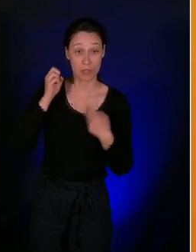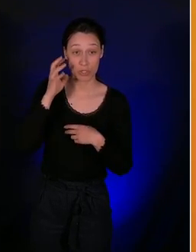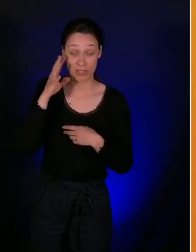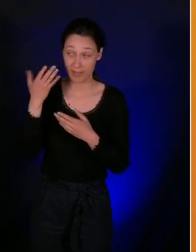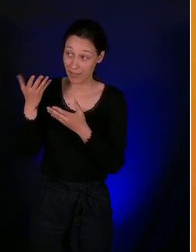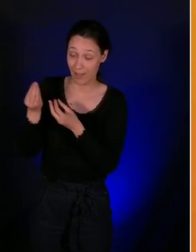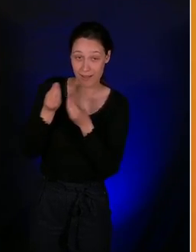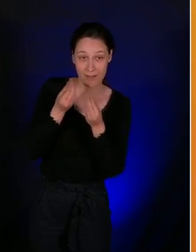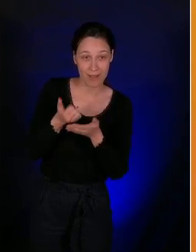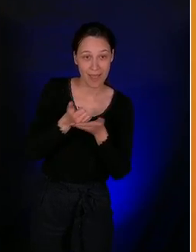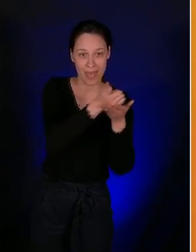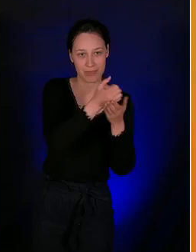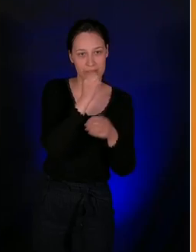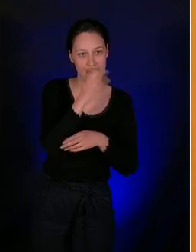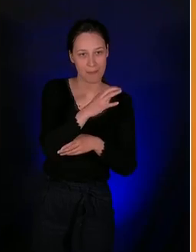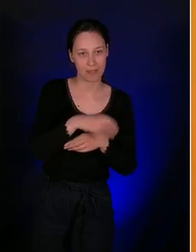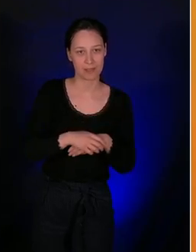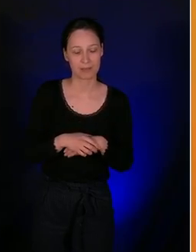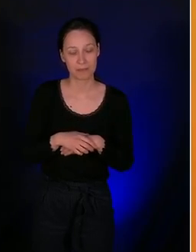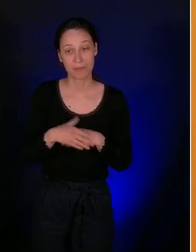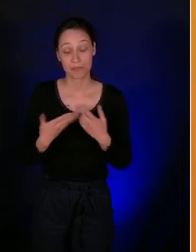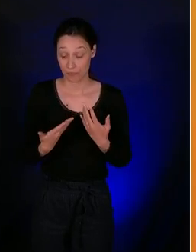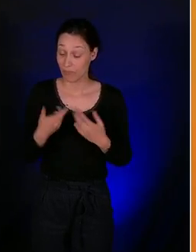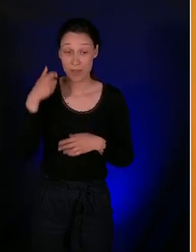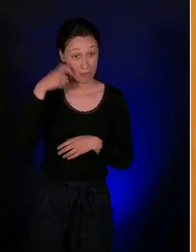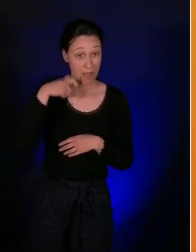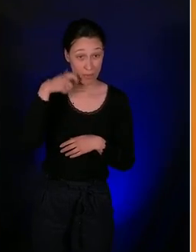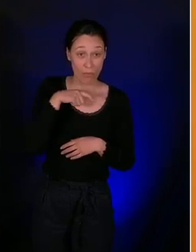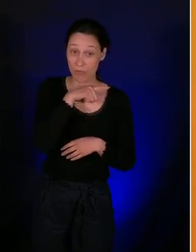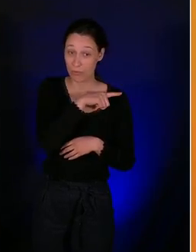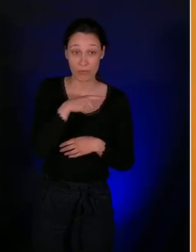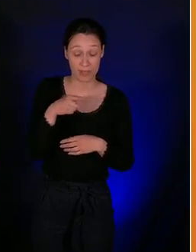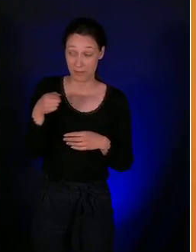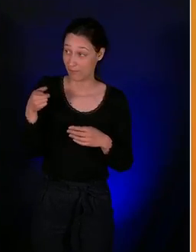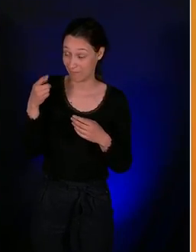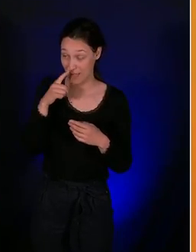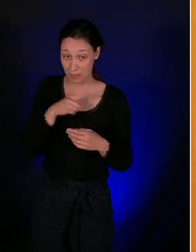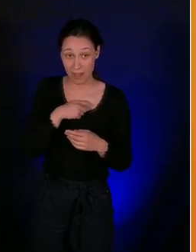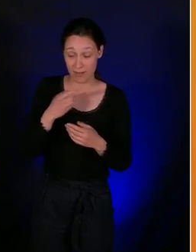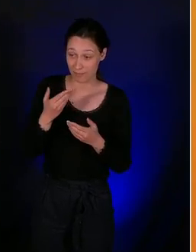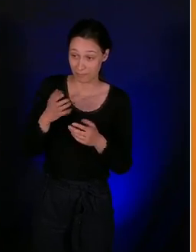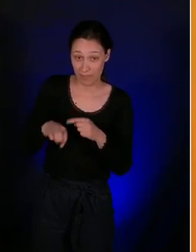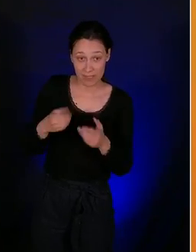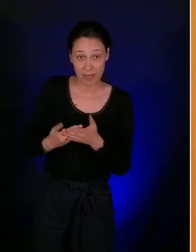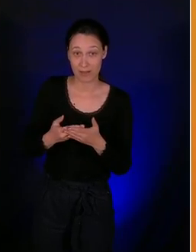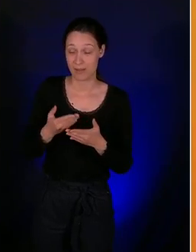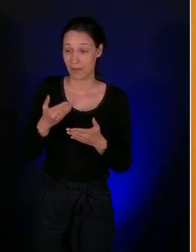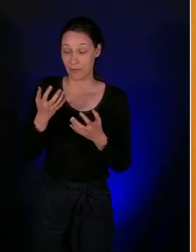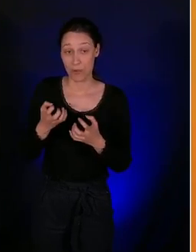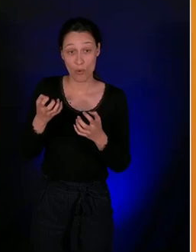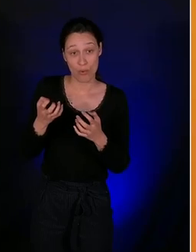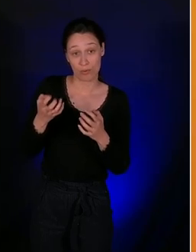qu'à augmenter ses marges et renforcer encore la concentration du capital. Les aides financières pour l'agriculture